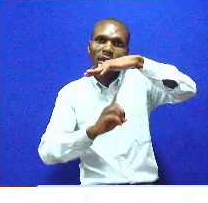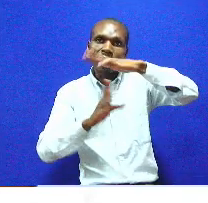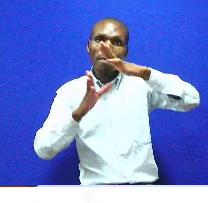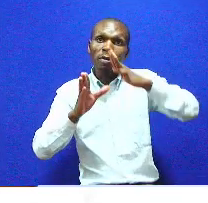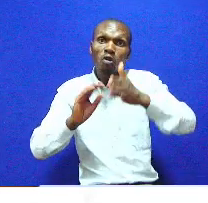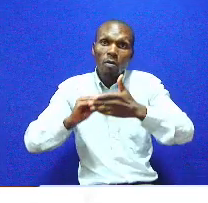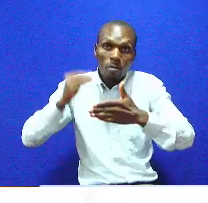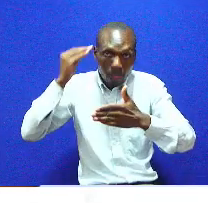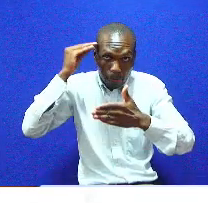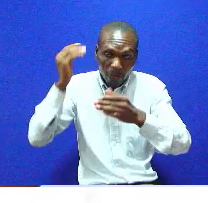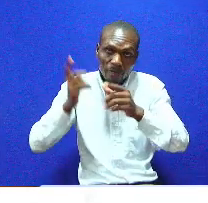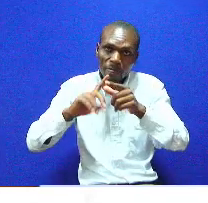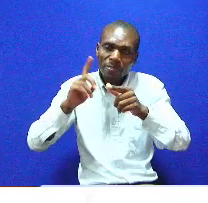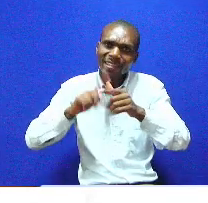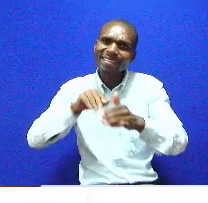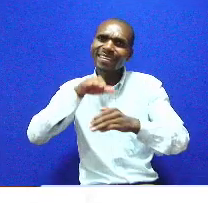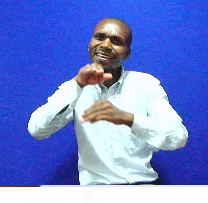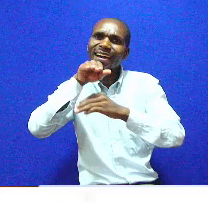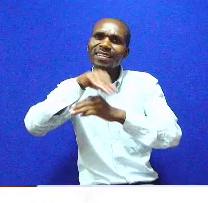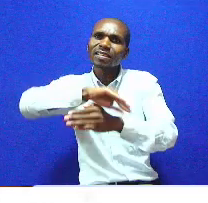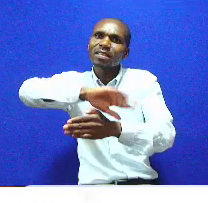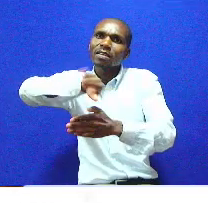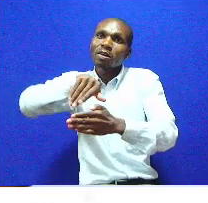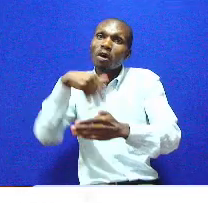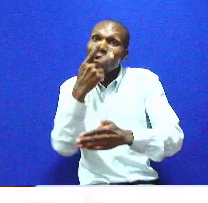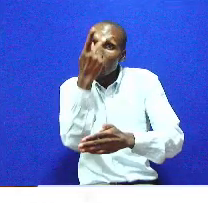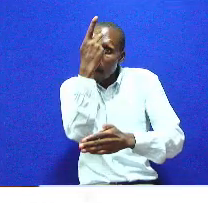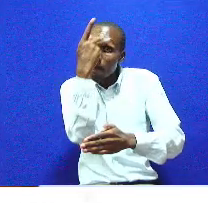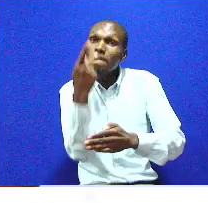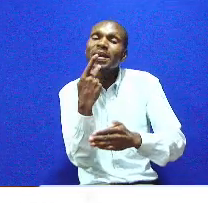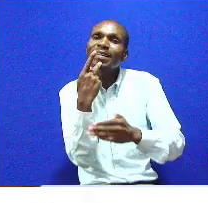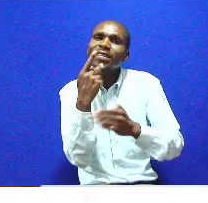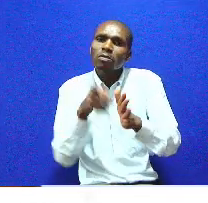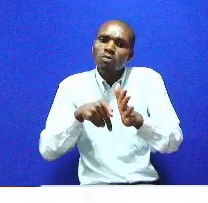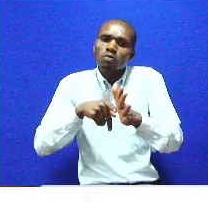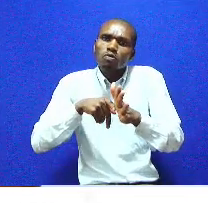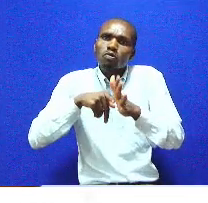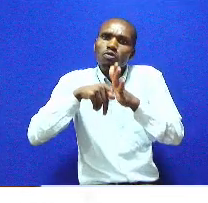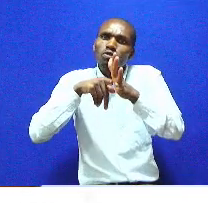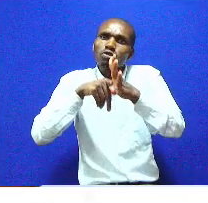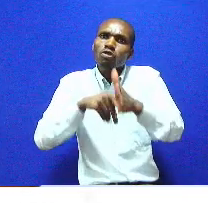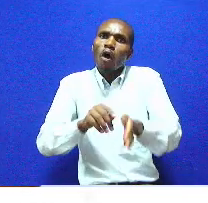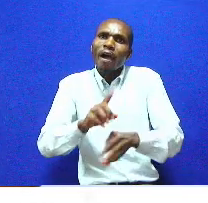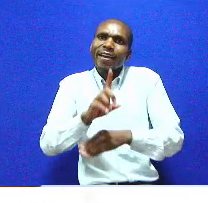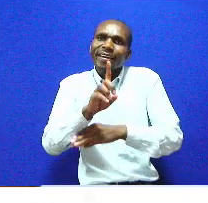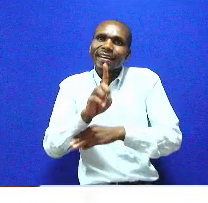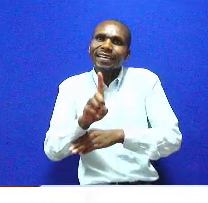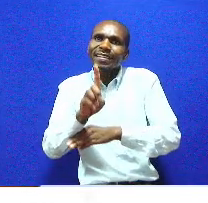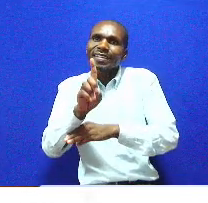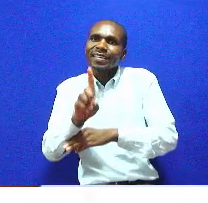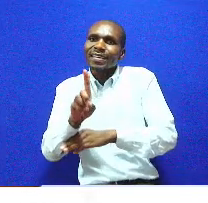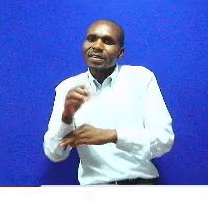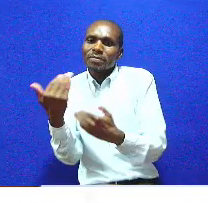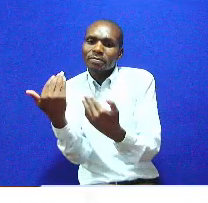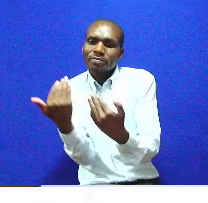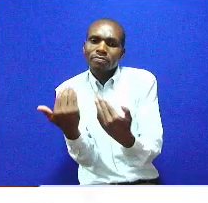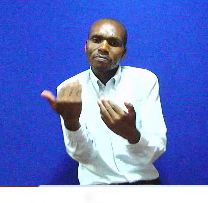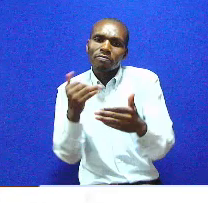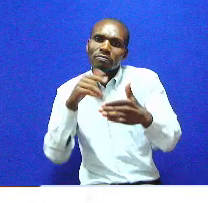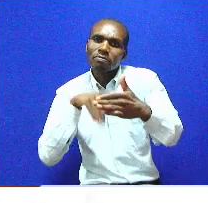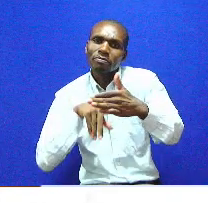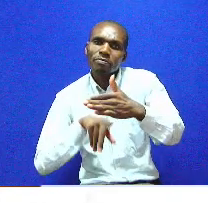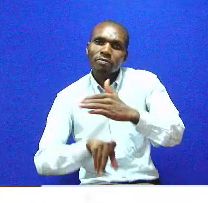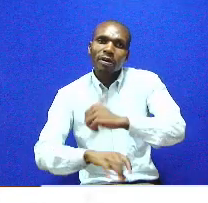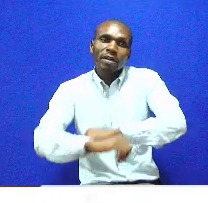Machogu ni garuo kubole kuchia se a baibori kwenye kiabu na kera omoro kiwa beire gago ikirana eskuru chitariki